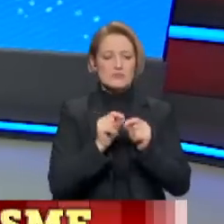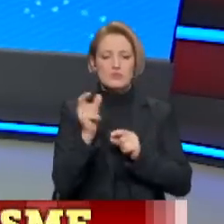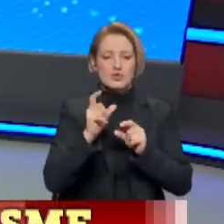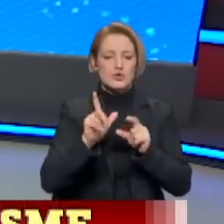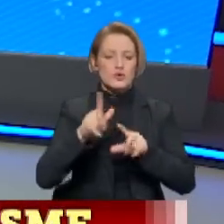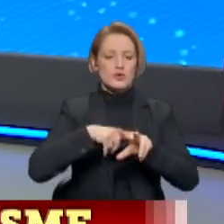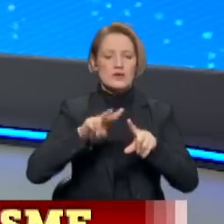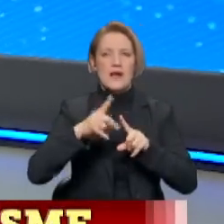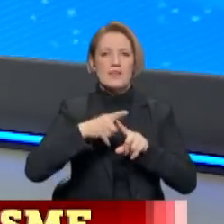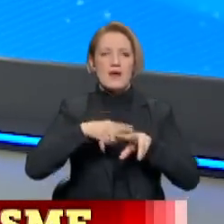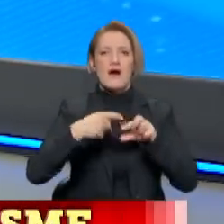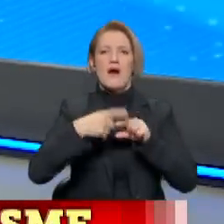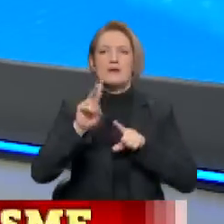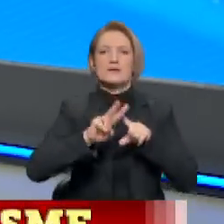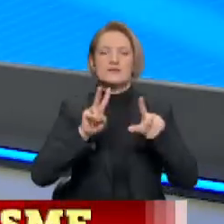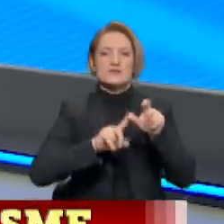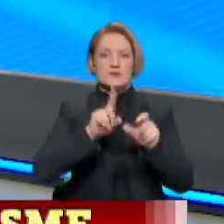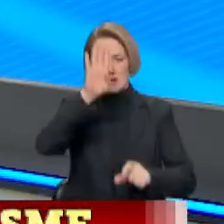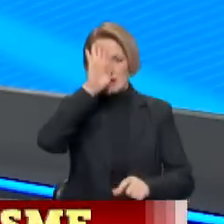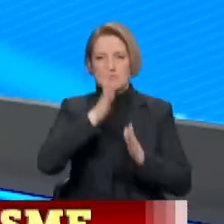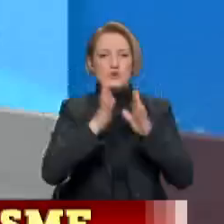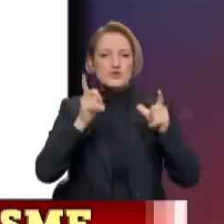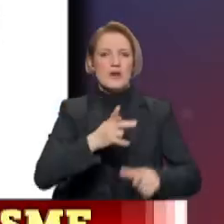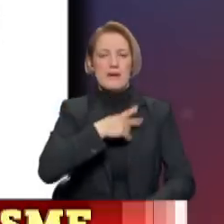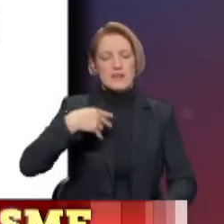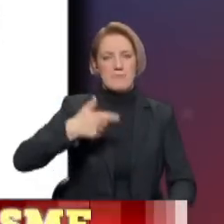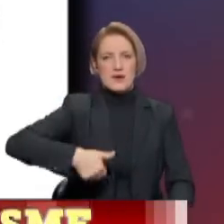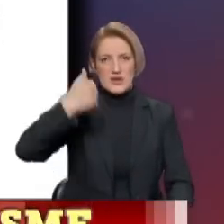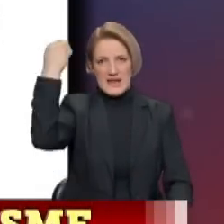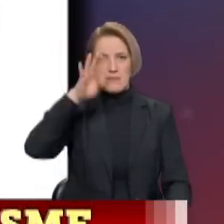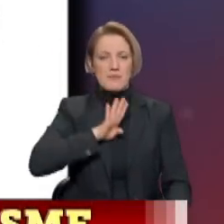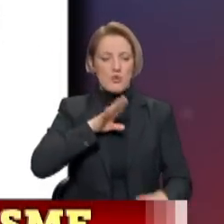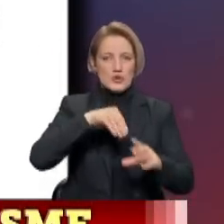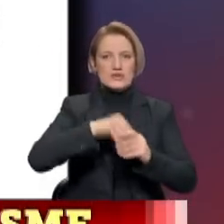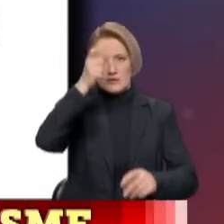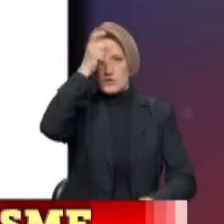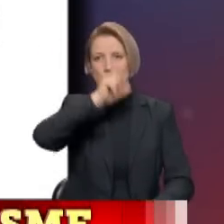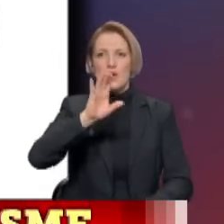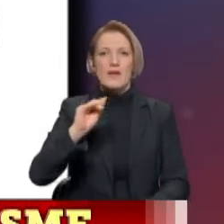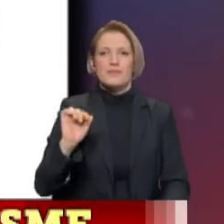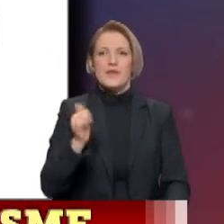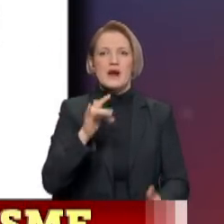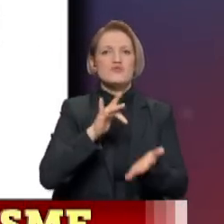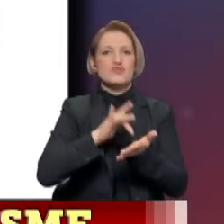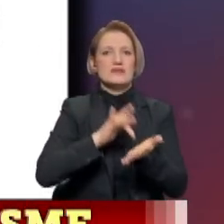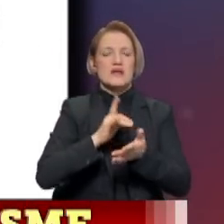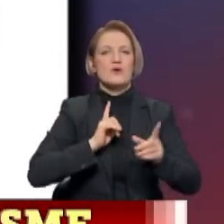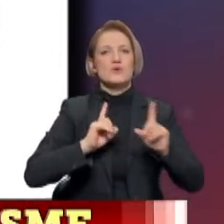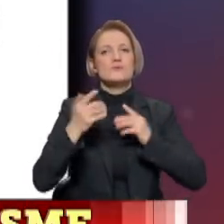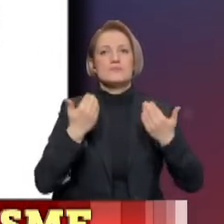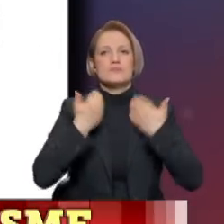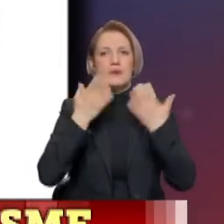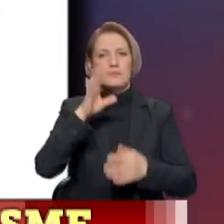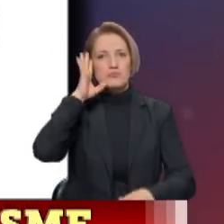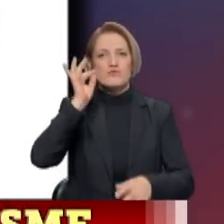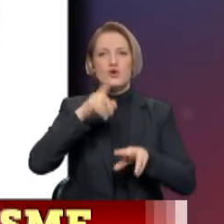Arıncı'nın itirazı. Bakalım bugün İstanbul Büyükşehir Belediye Başkanı Sayın Ekrem İmamoğlu için Türkiye'nin en değerli ceza hukukçularından